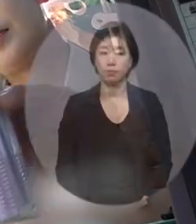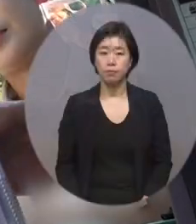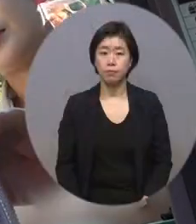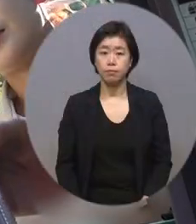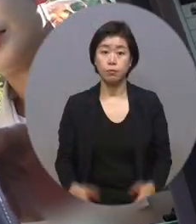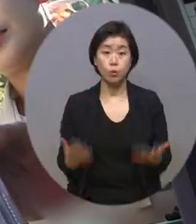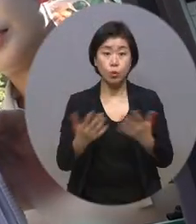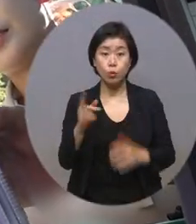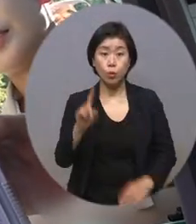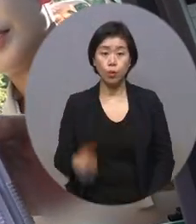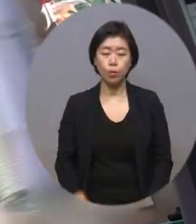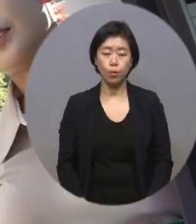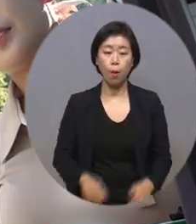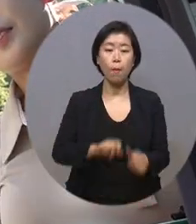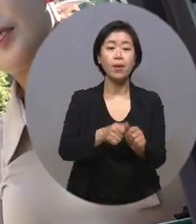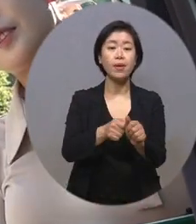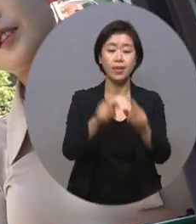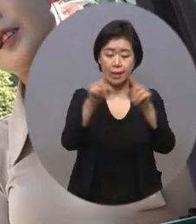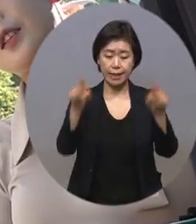벌칙 하나 멋지게 하시고